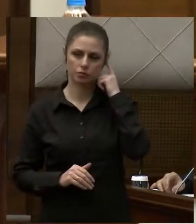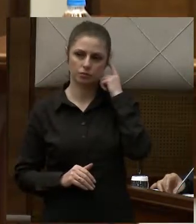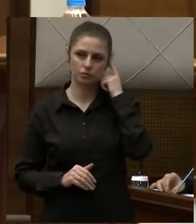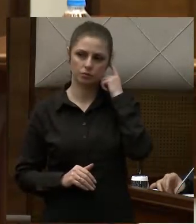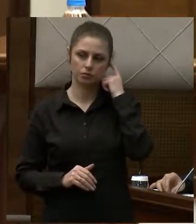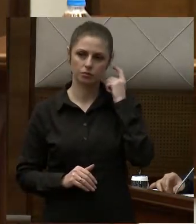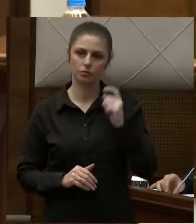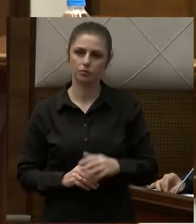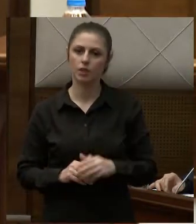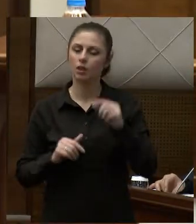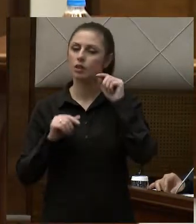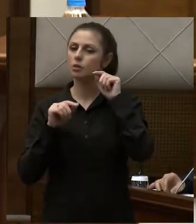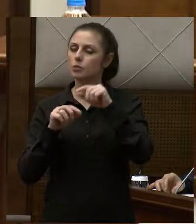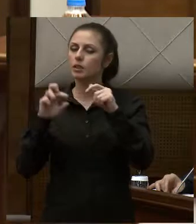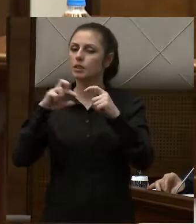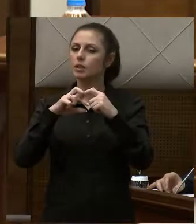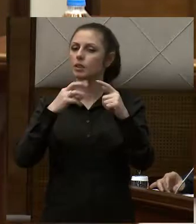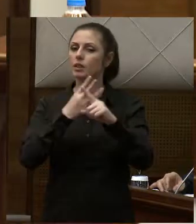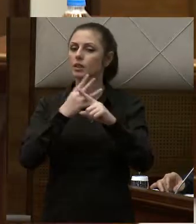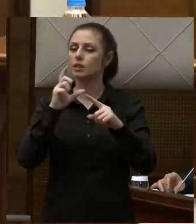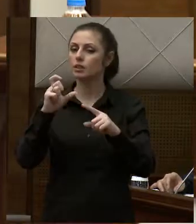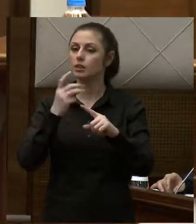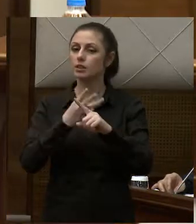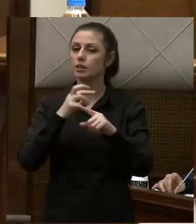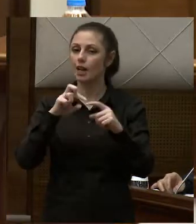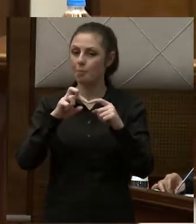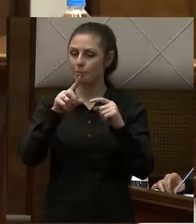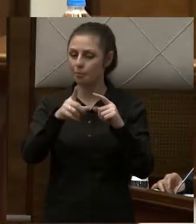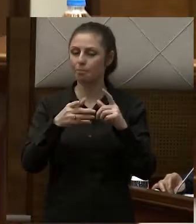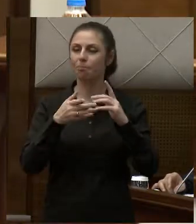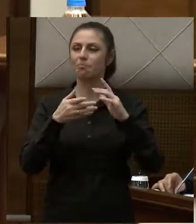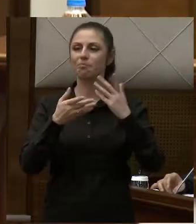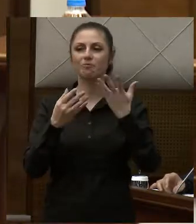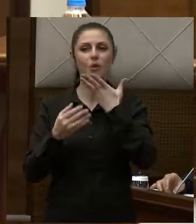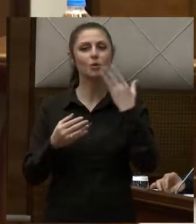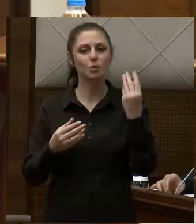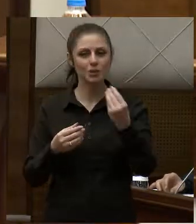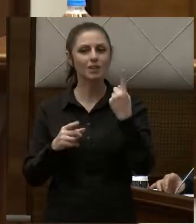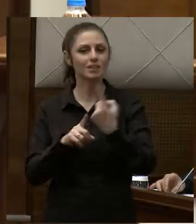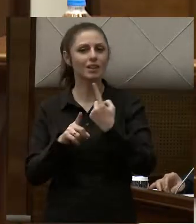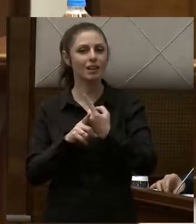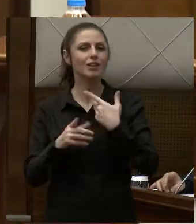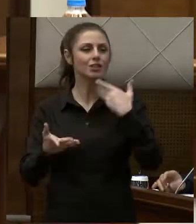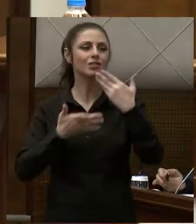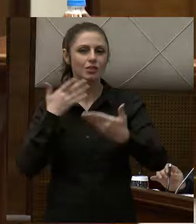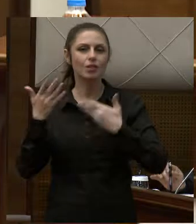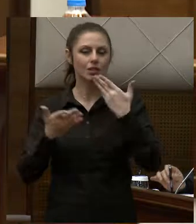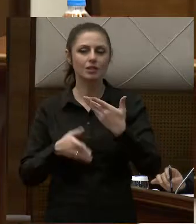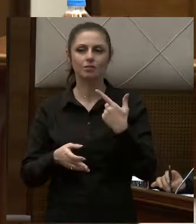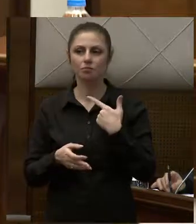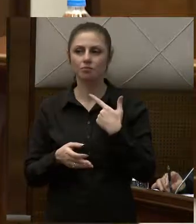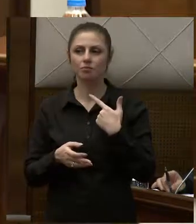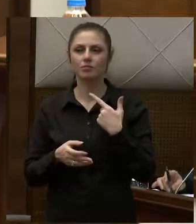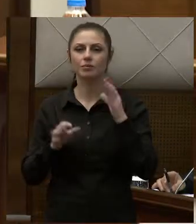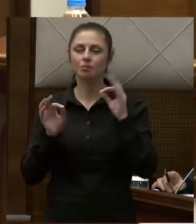Recep Bey kardeşim o kadar güzel şeyler söyledi ki dinlediğiniz zaman dersin ki ya hakikaten